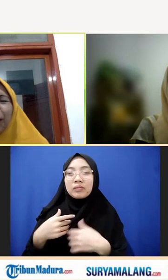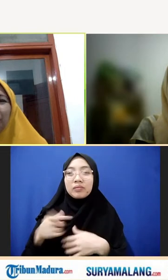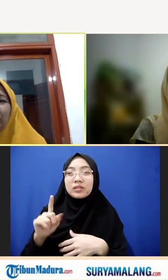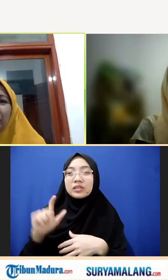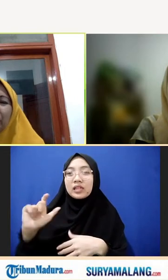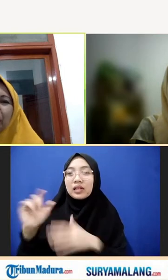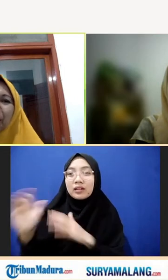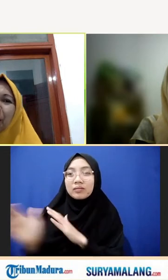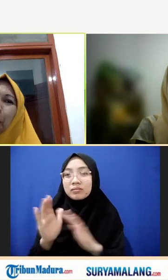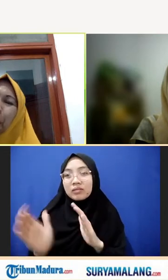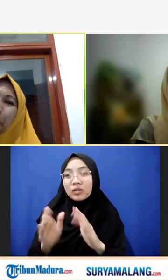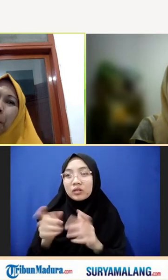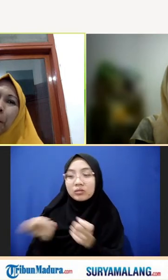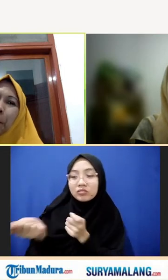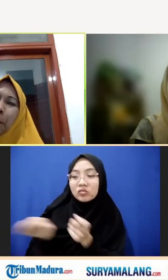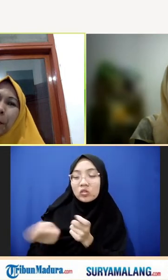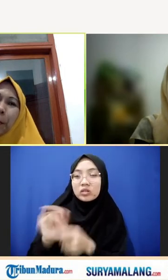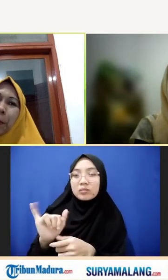Bu?